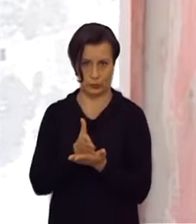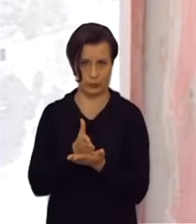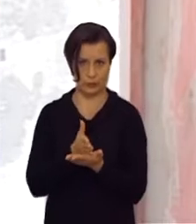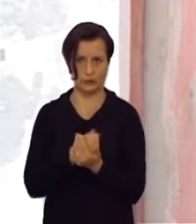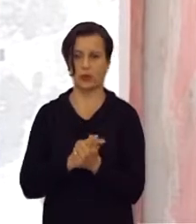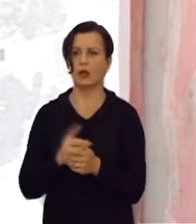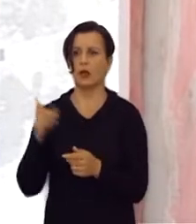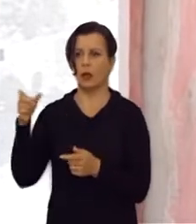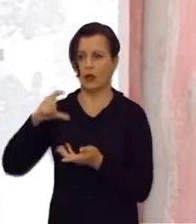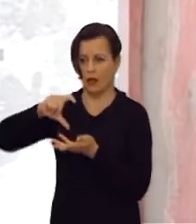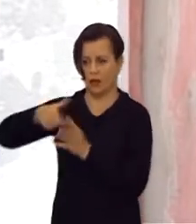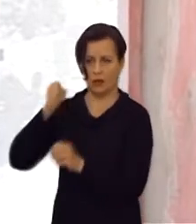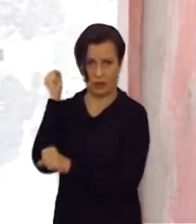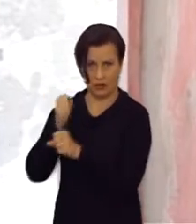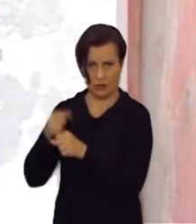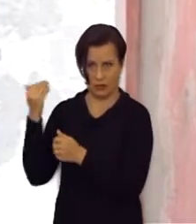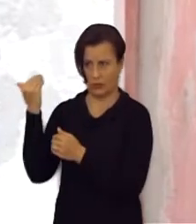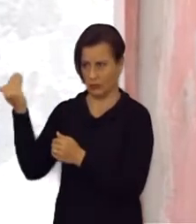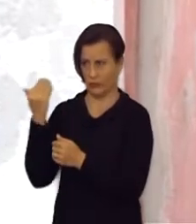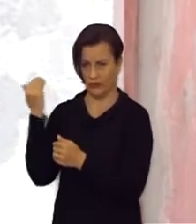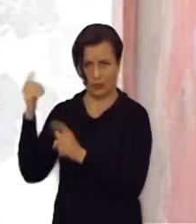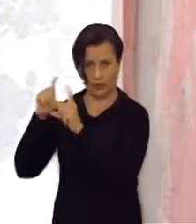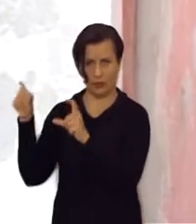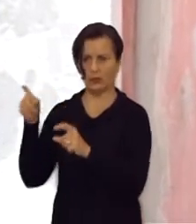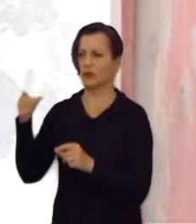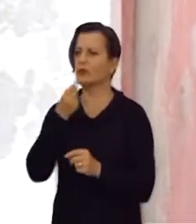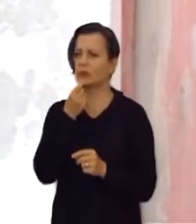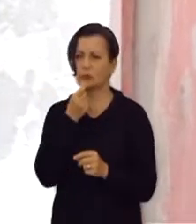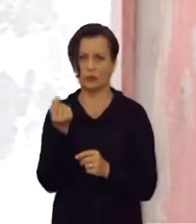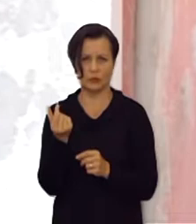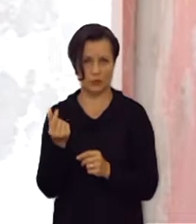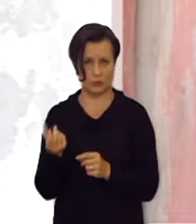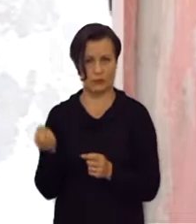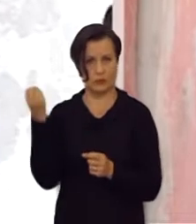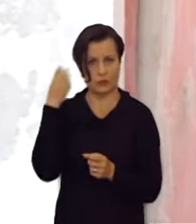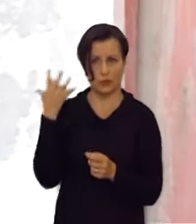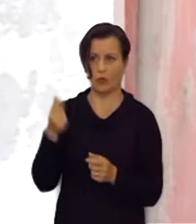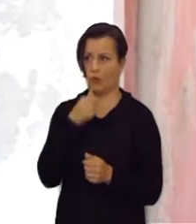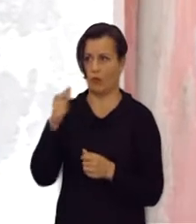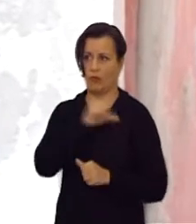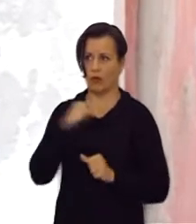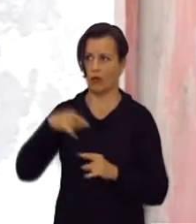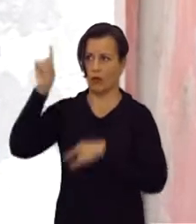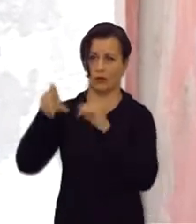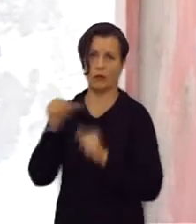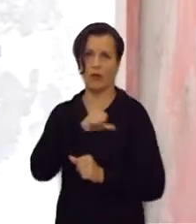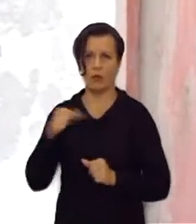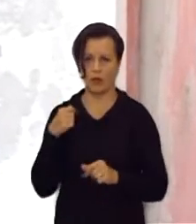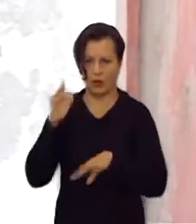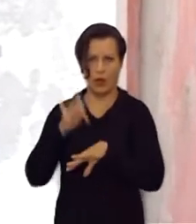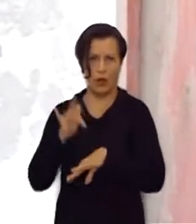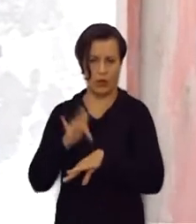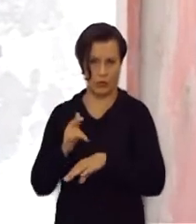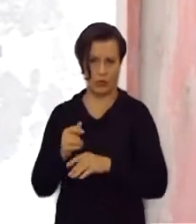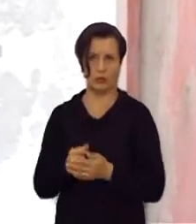nes dirbtuvėse jie tik truputėlį pasimoko, o būtent vat, dirbant šitokį darbą jie